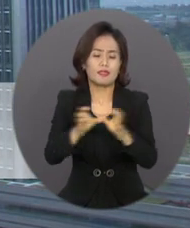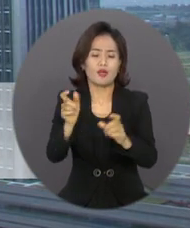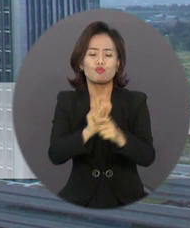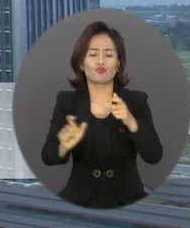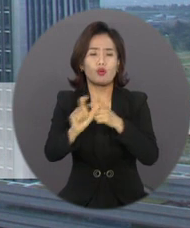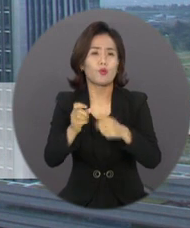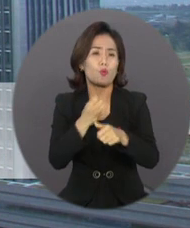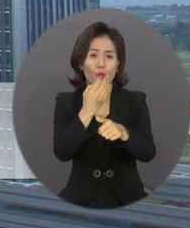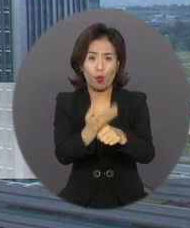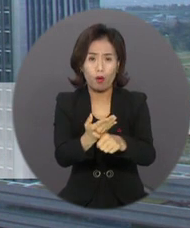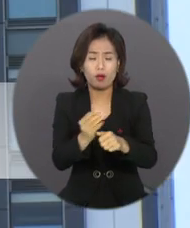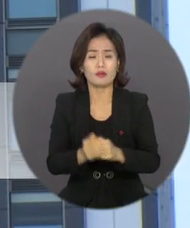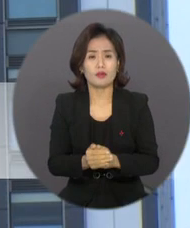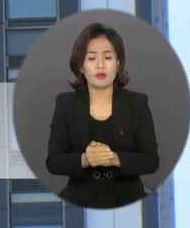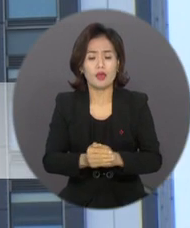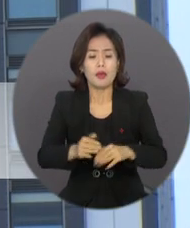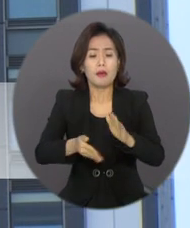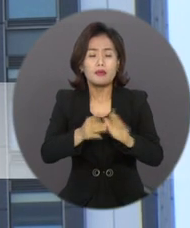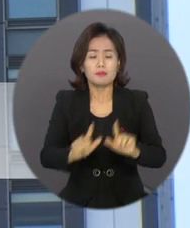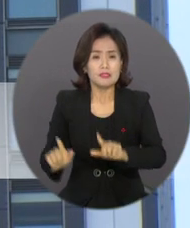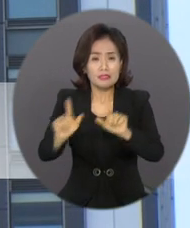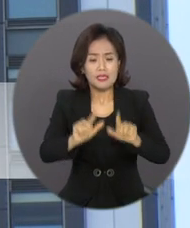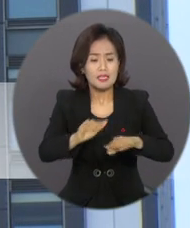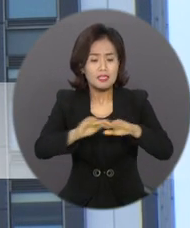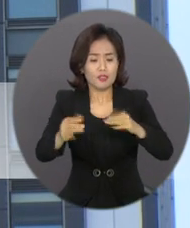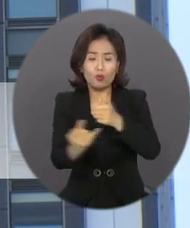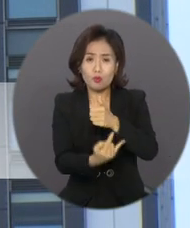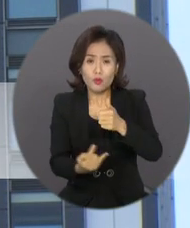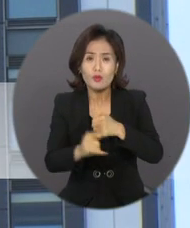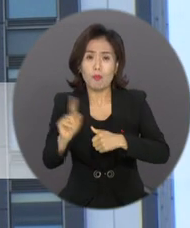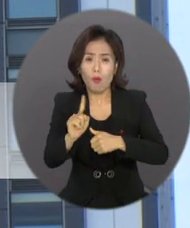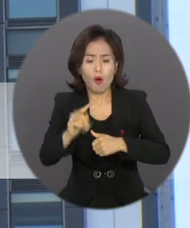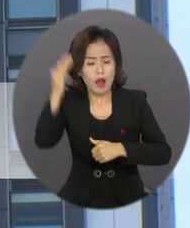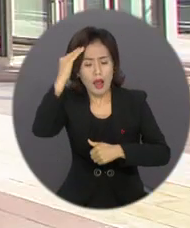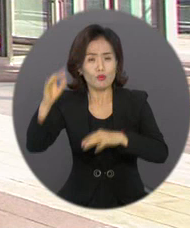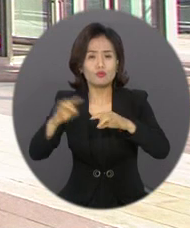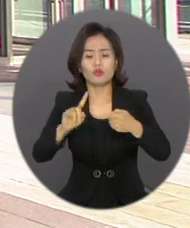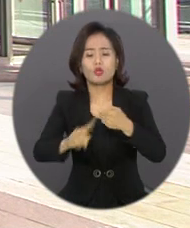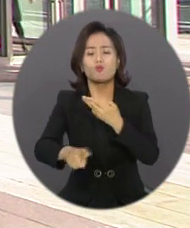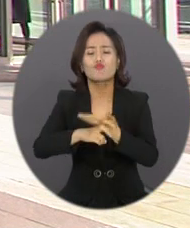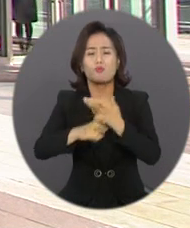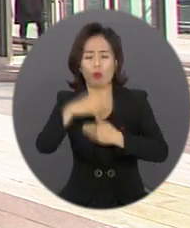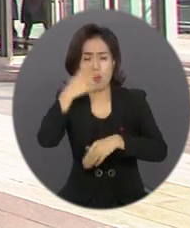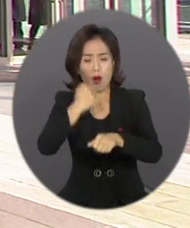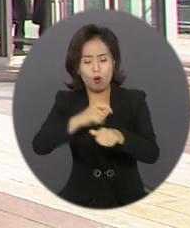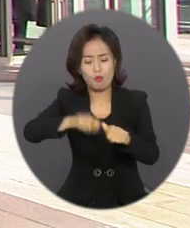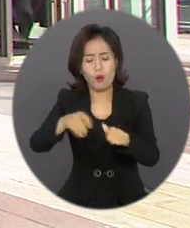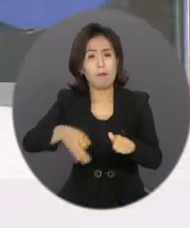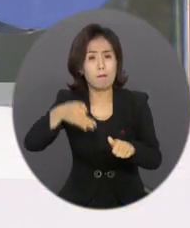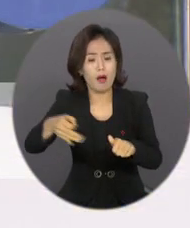고발했습니다 서민 민생대책위원회는 한전이 개도 없이 규정이 없는 불법 단속과 위약금